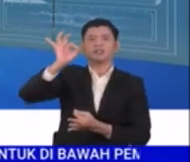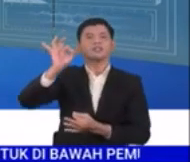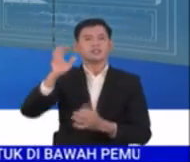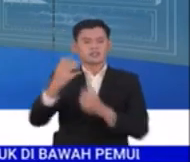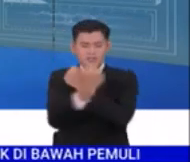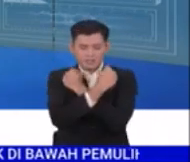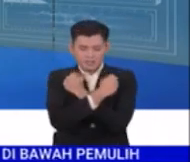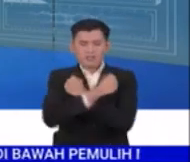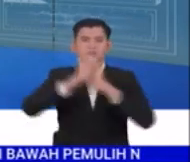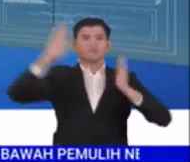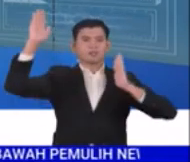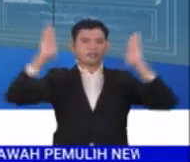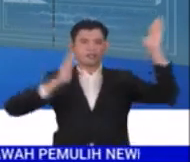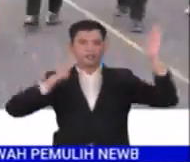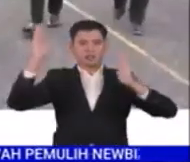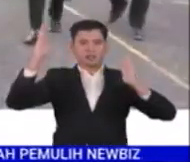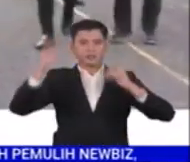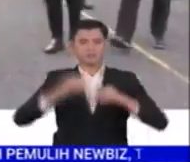Malaysia